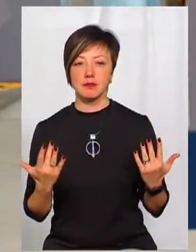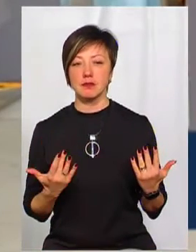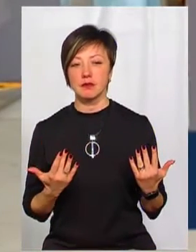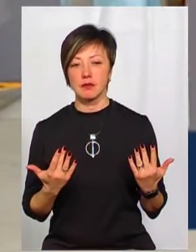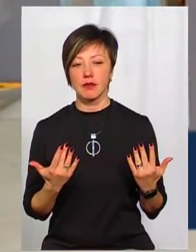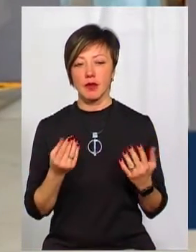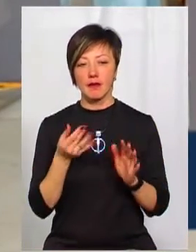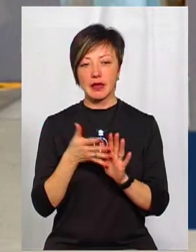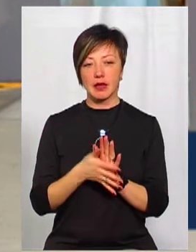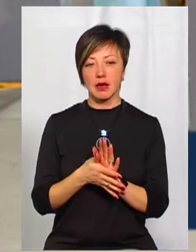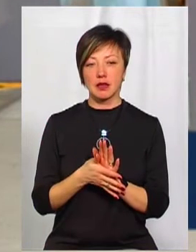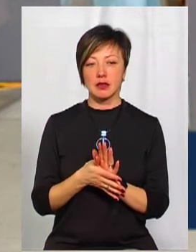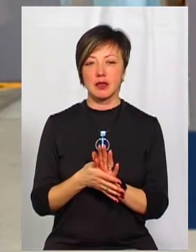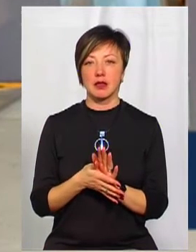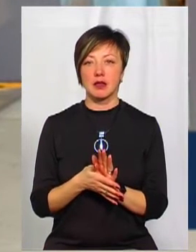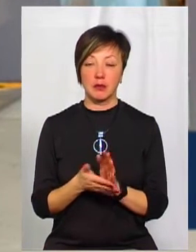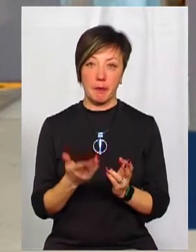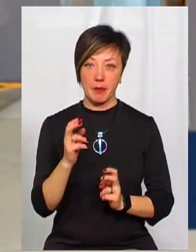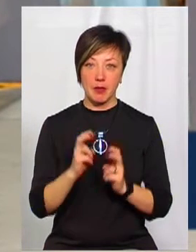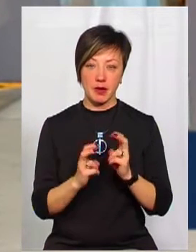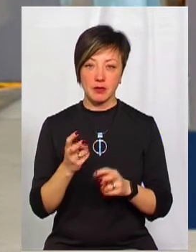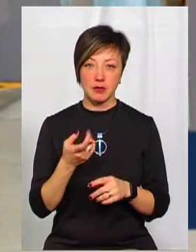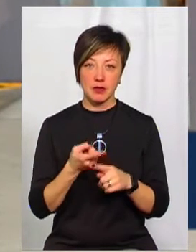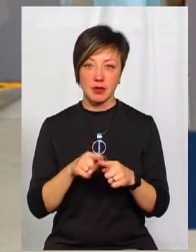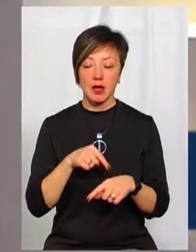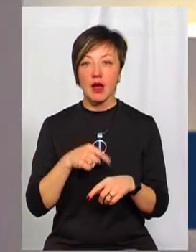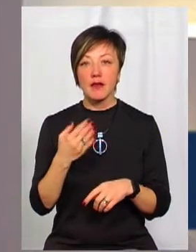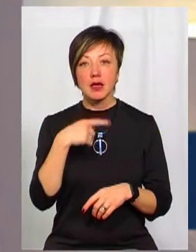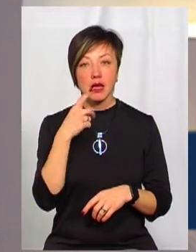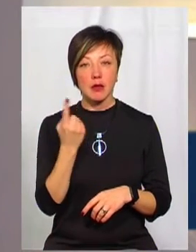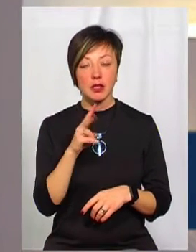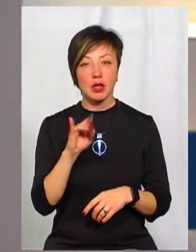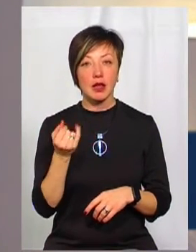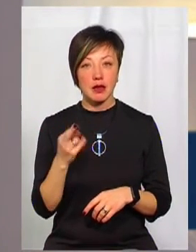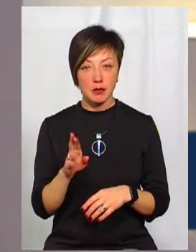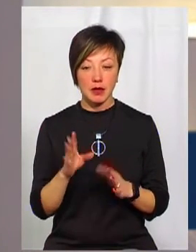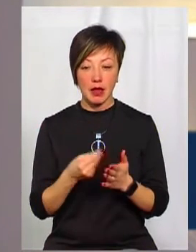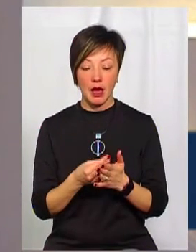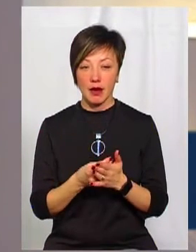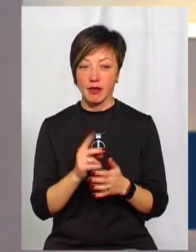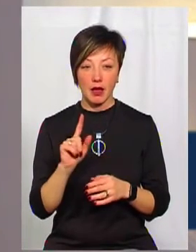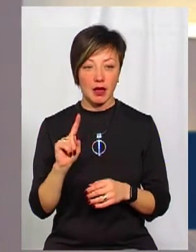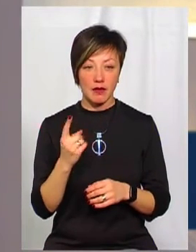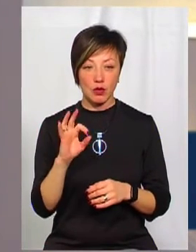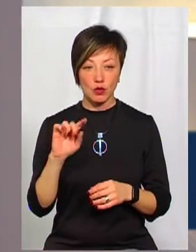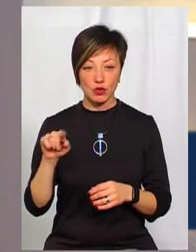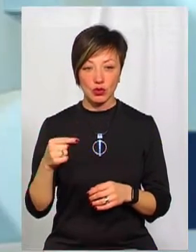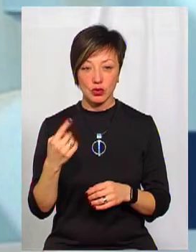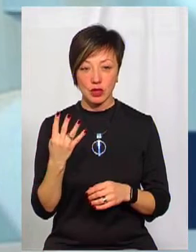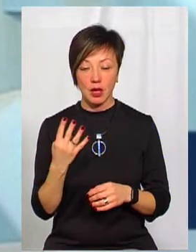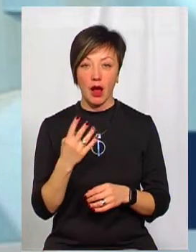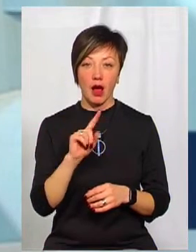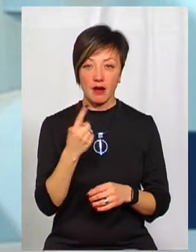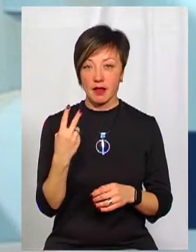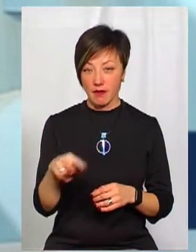безліч витрат, які несе підприємство. Ви казали, що 1 липня цей тариф вже буде становити не гривні 0,4, а гривні